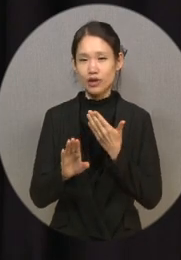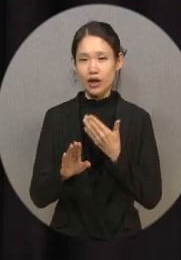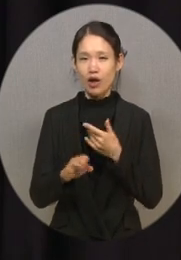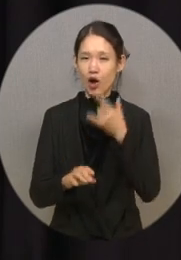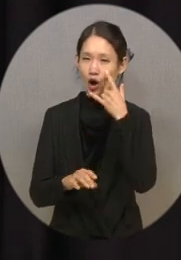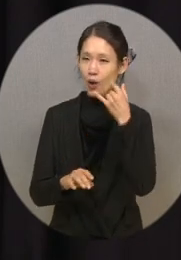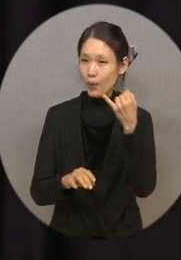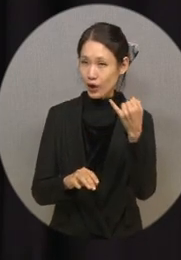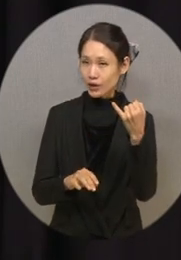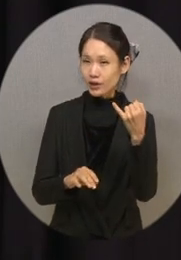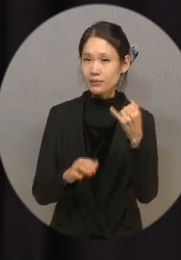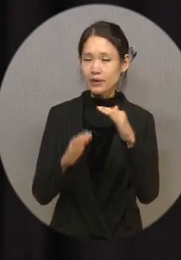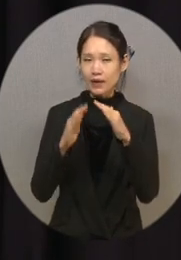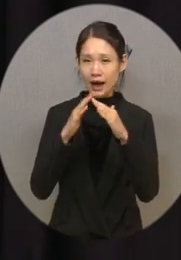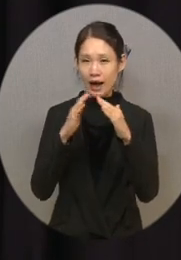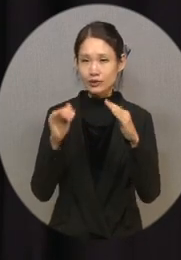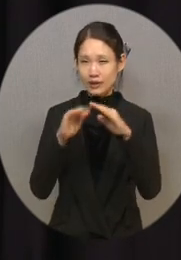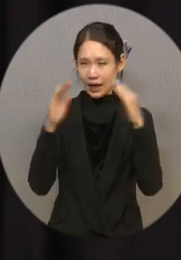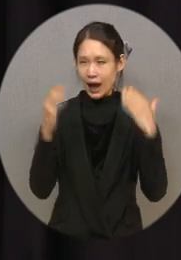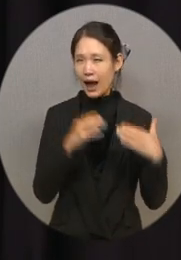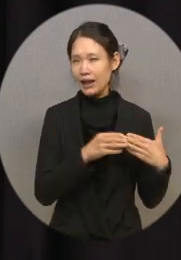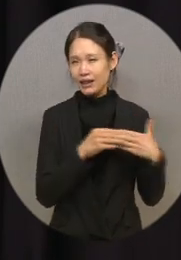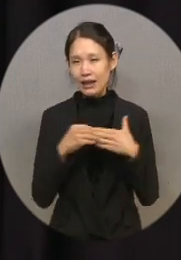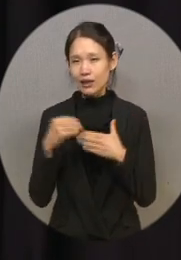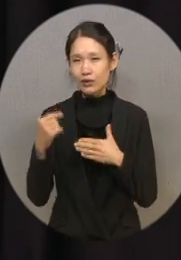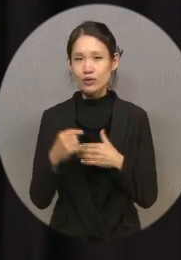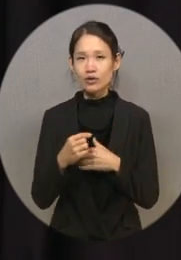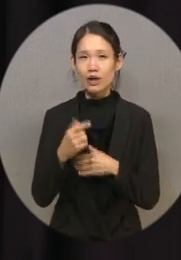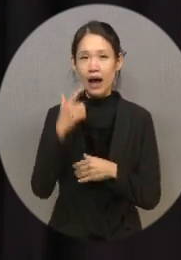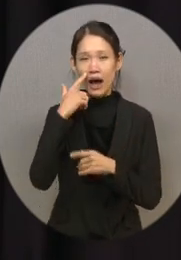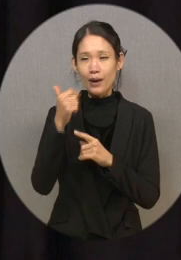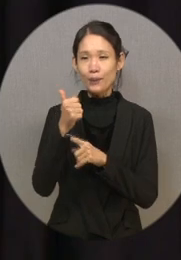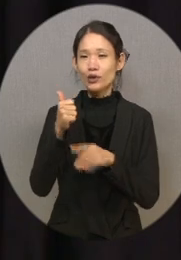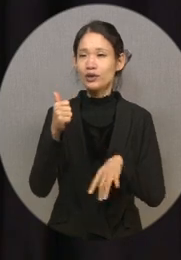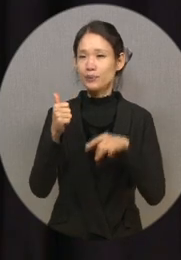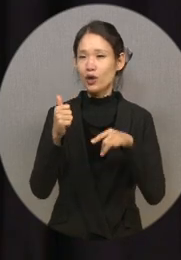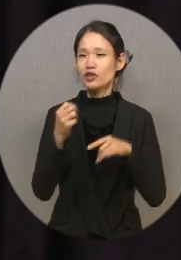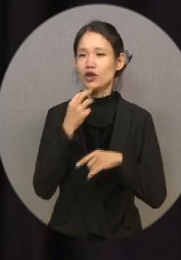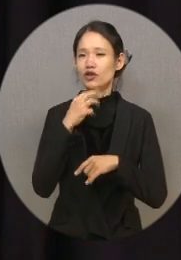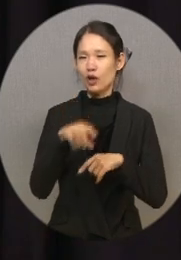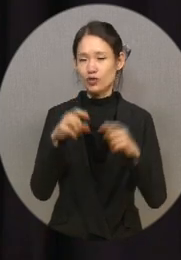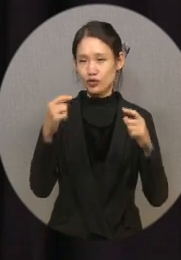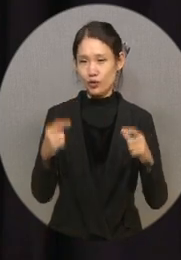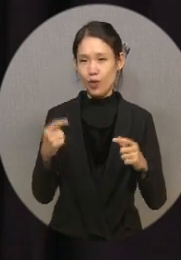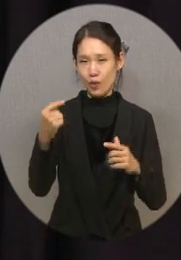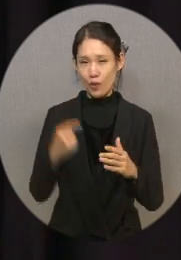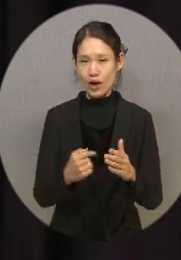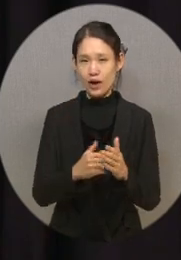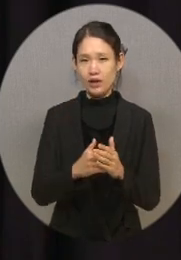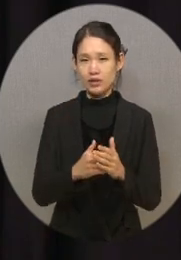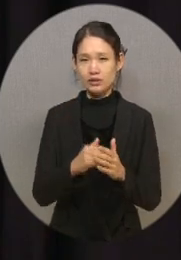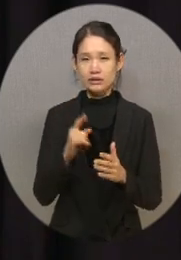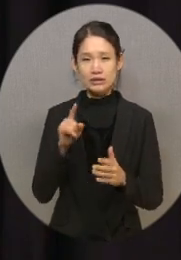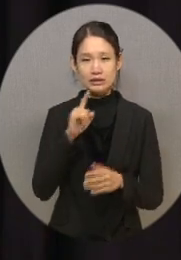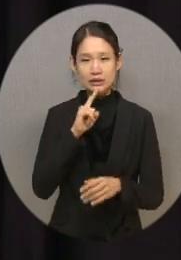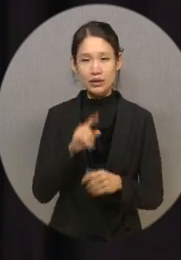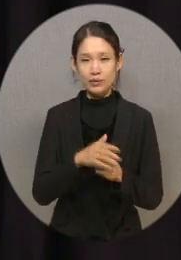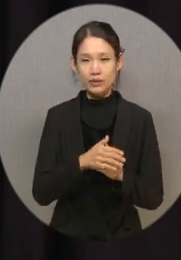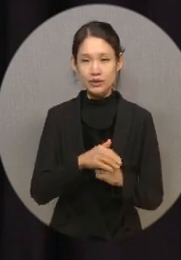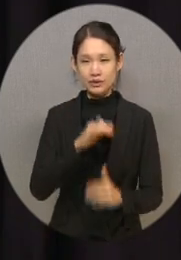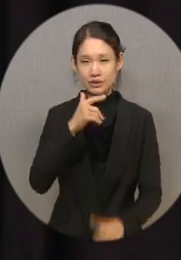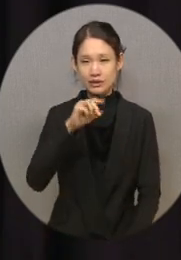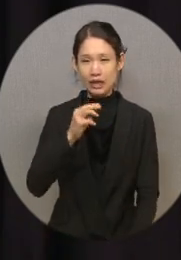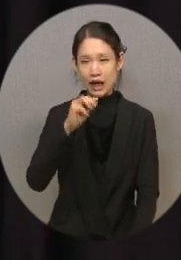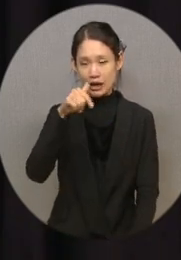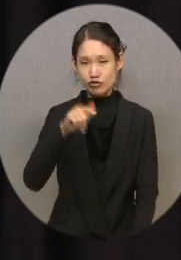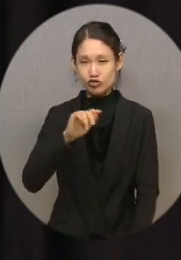어머님이 가족들을 다 데리고, 그러니까 아버님은 먼저 서울에 와 계셨고, 어머님이 이렇게 그 당시 얘기로는 이제 달구지를 타고